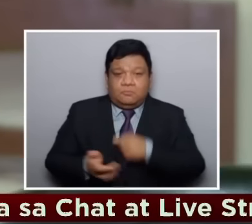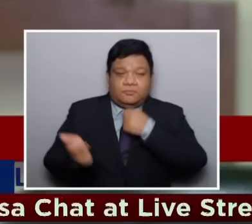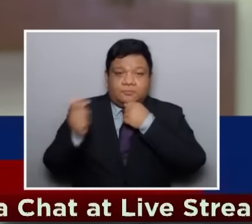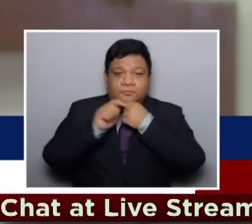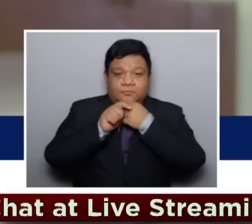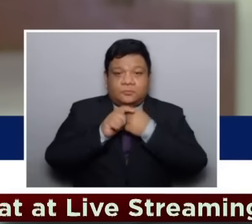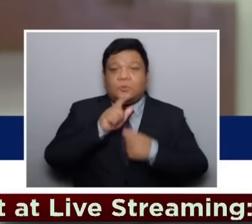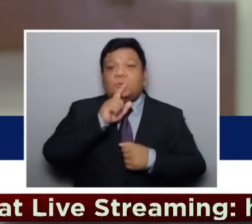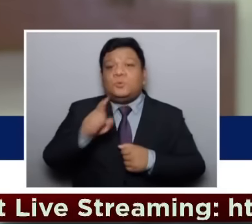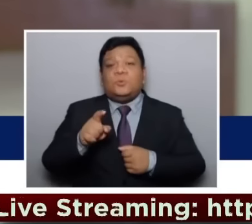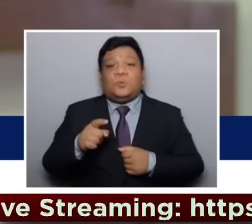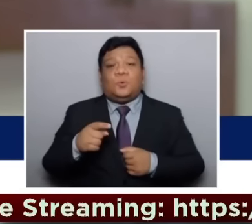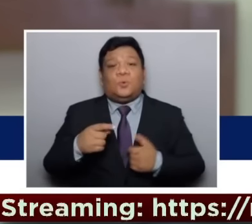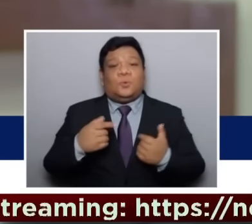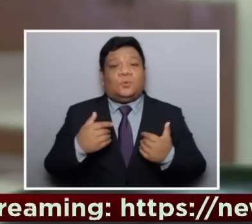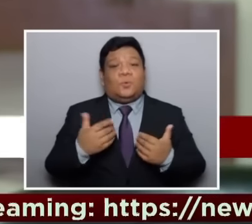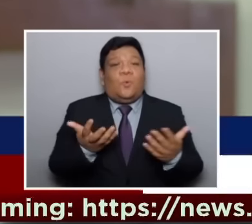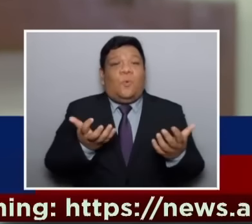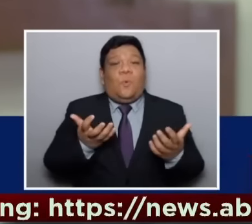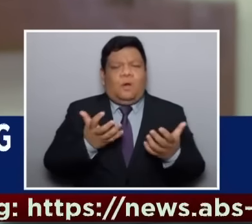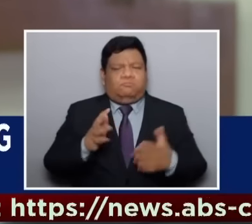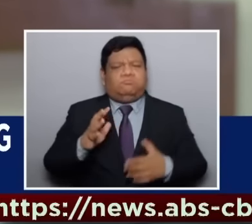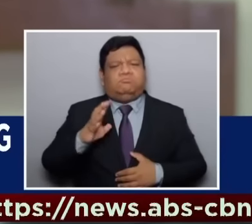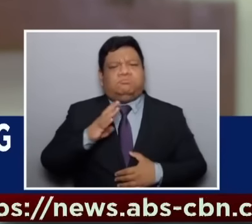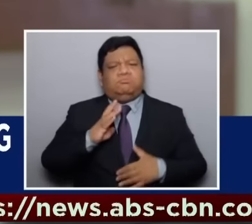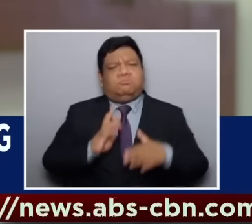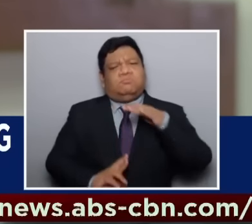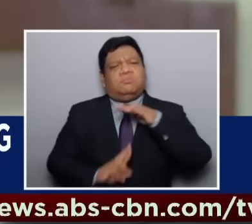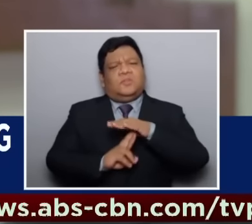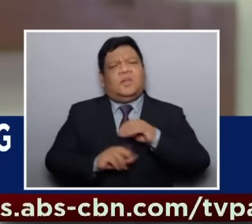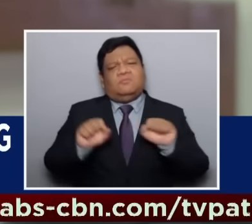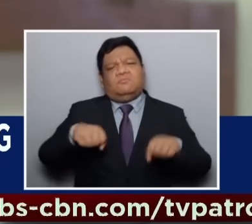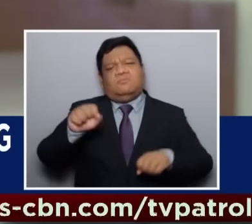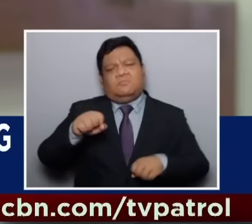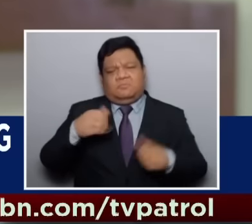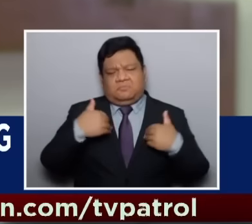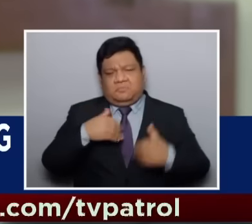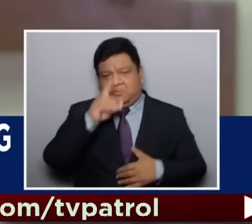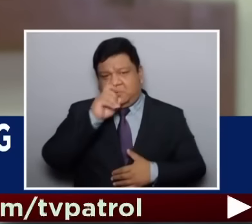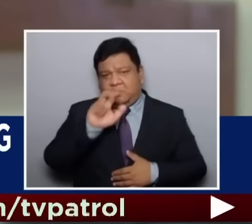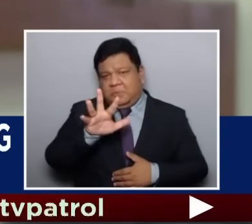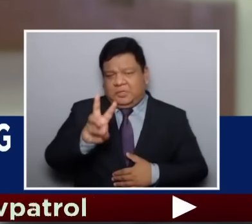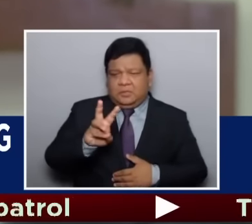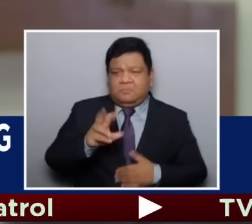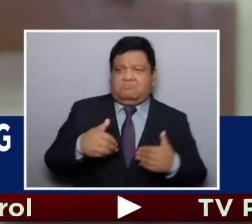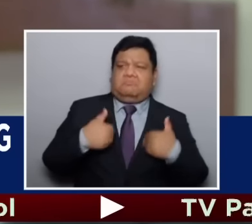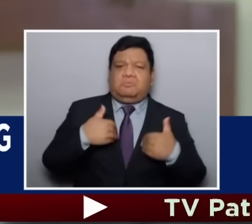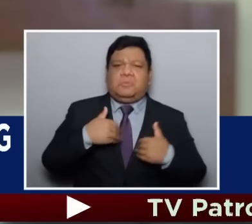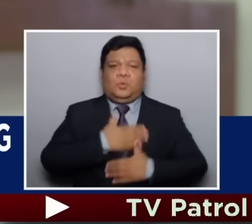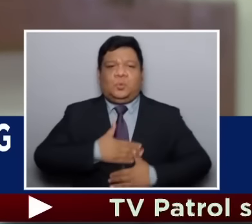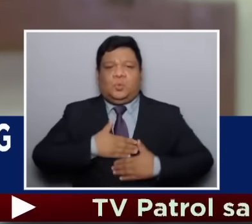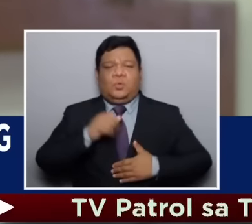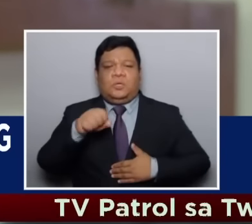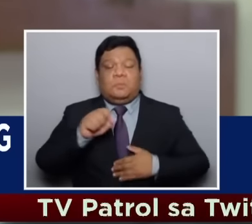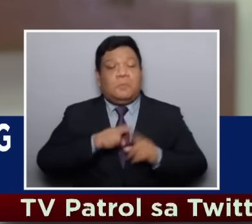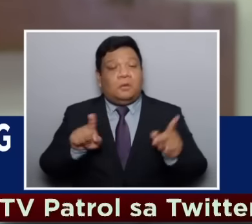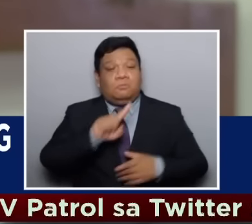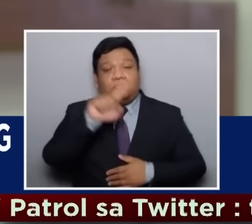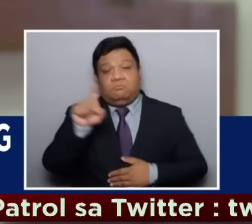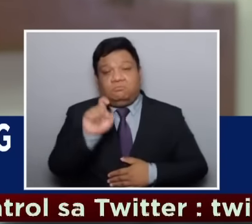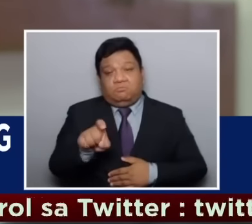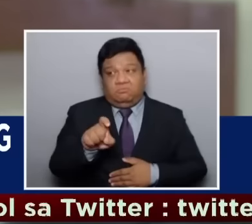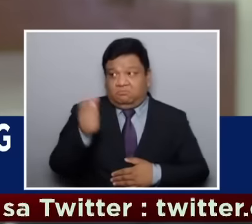kagustuhan, talaga naman na okay na ng retirement na 56 kasi para ma-enjoy mo. Pero ang tanong nga doon, yung bang